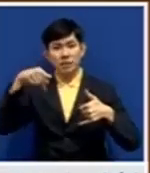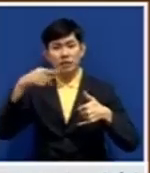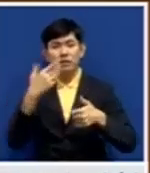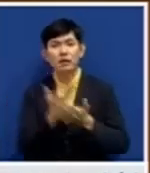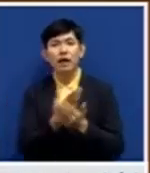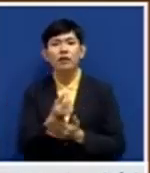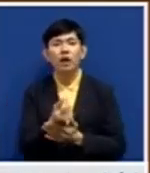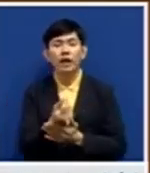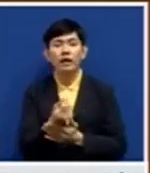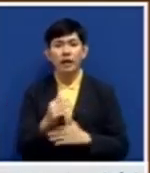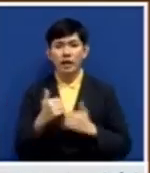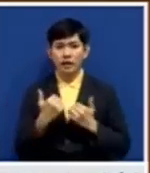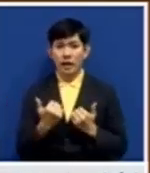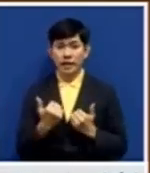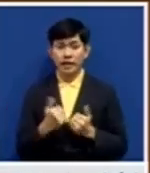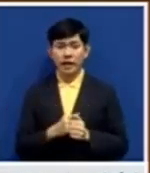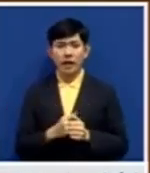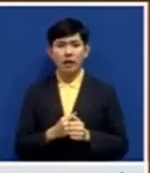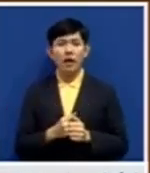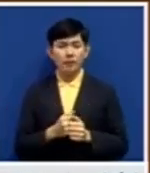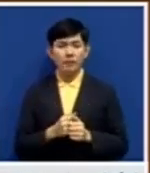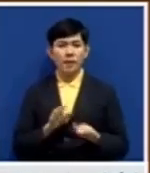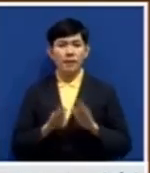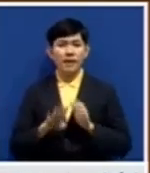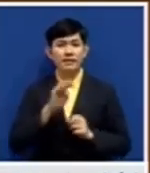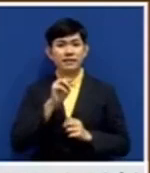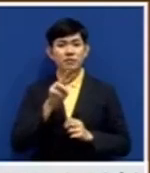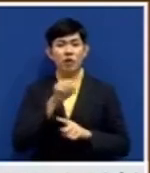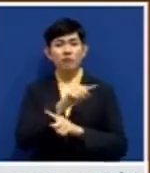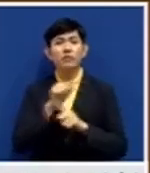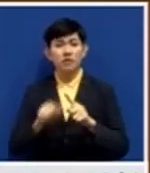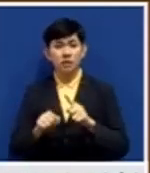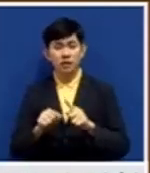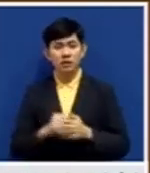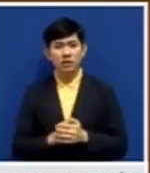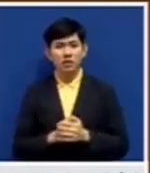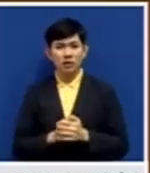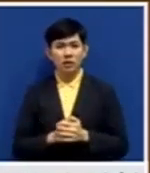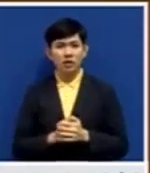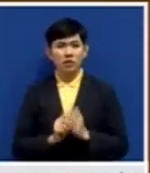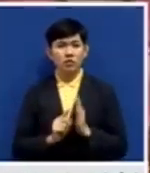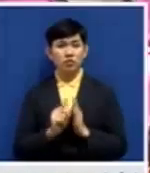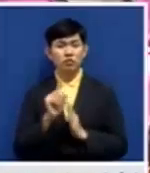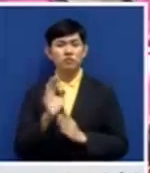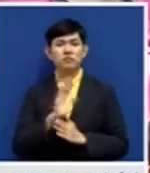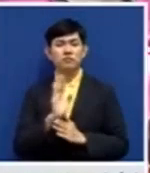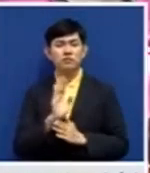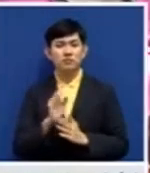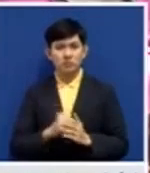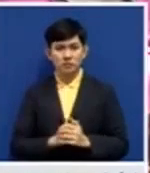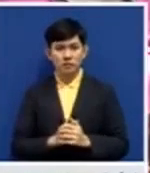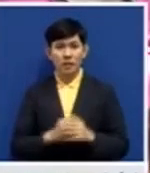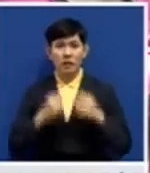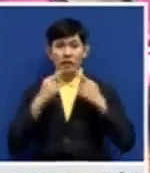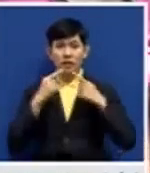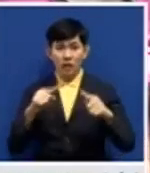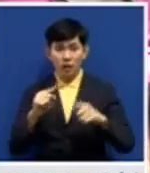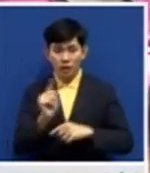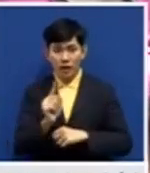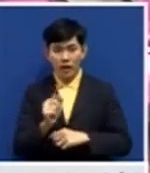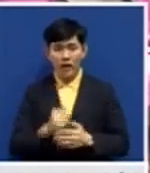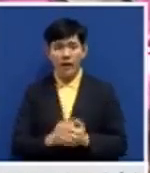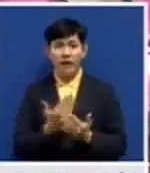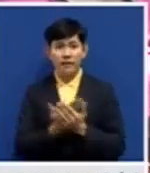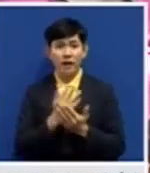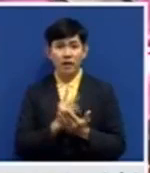งนี้เนี่ยล่าสุดเนี่ยอยู่ที่แค่ 42%ไม่ได้สูงกว่าในอดีตเลยคำตอบมันอยู่ที่ว่าไอ้